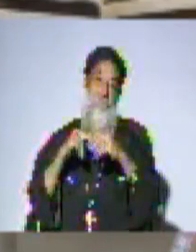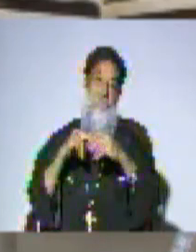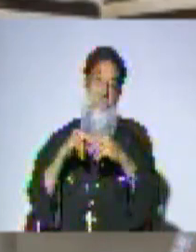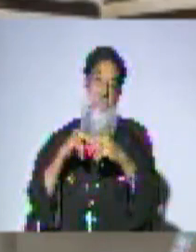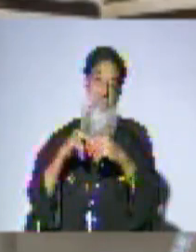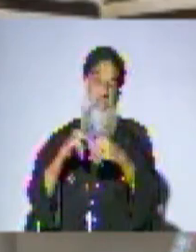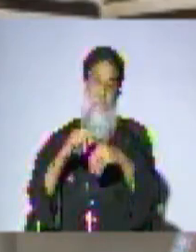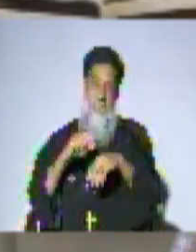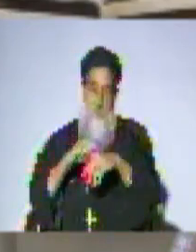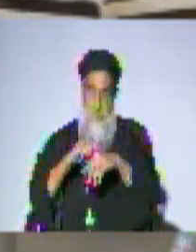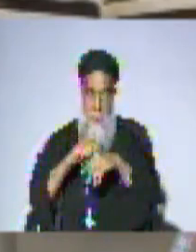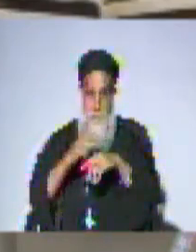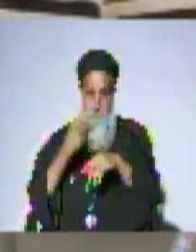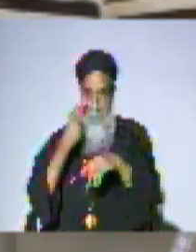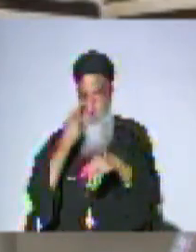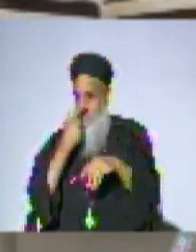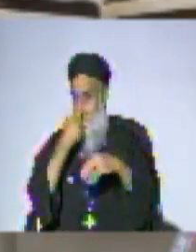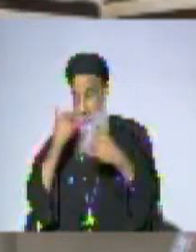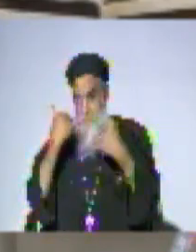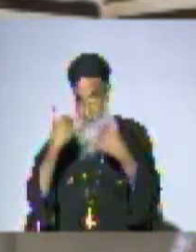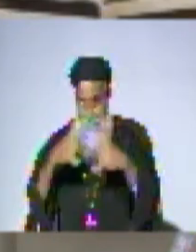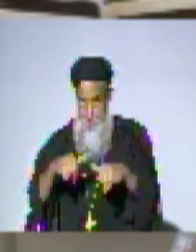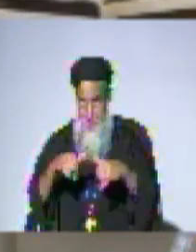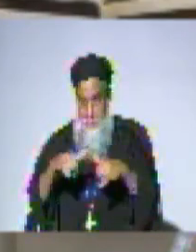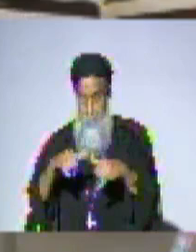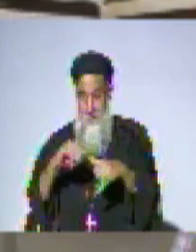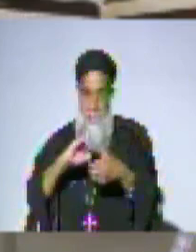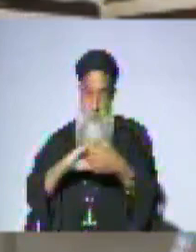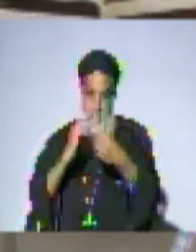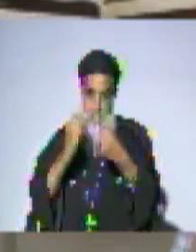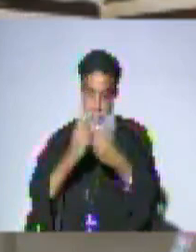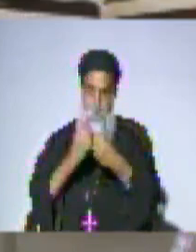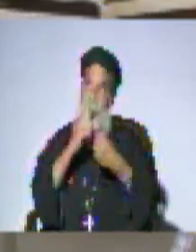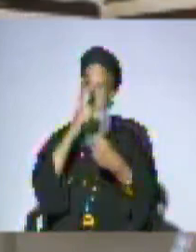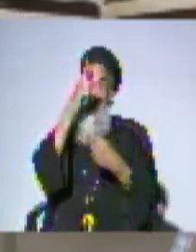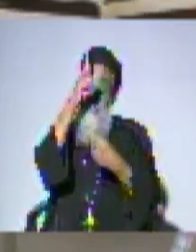فيما الجسد لم يرى فساد لأنه متحد باللاهوت،